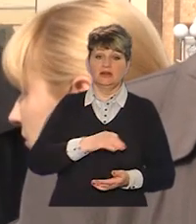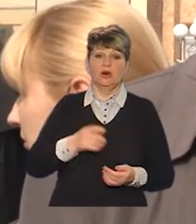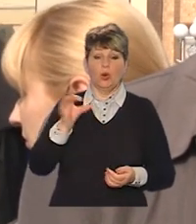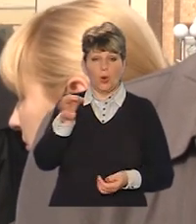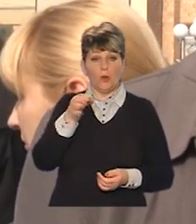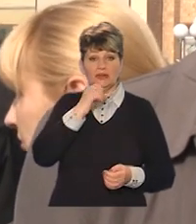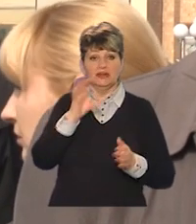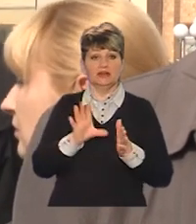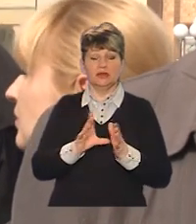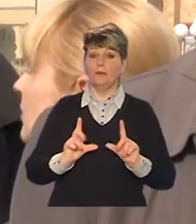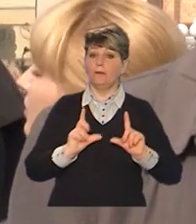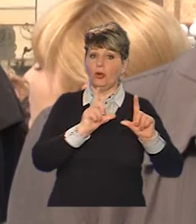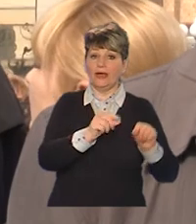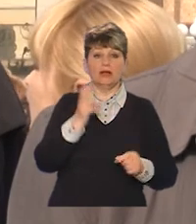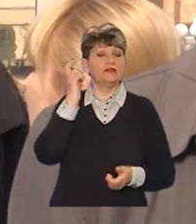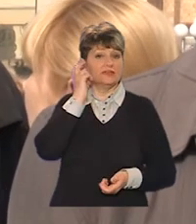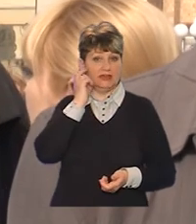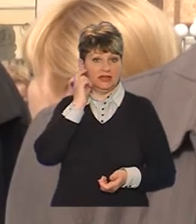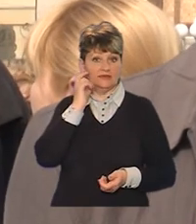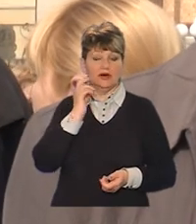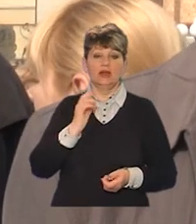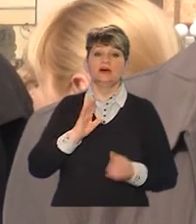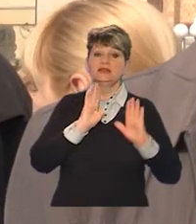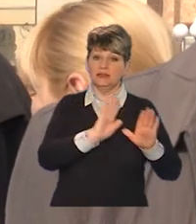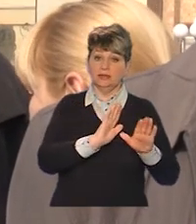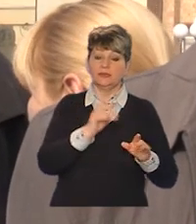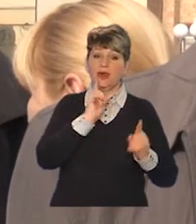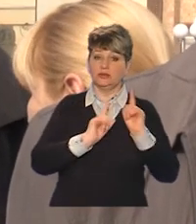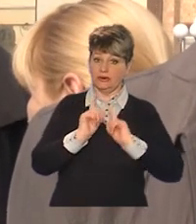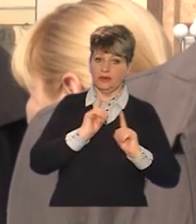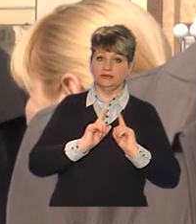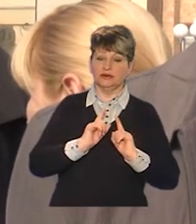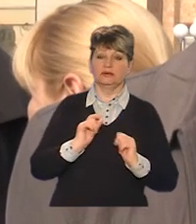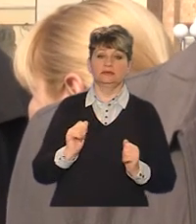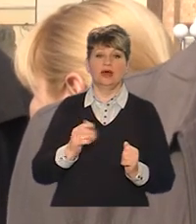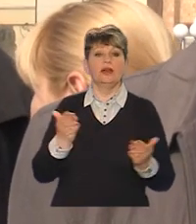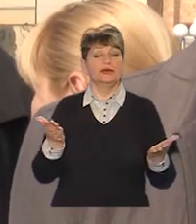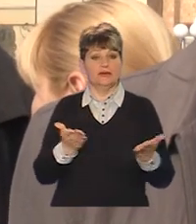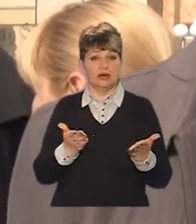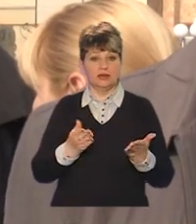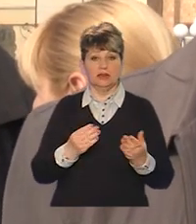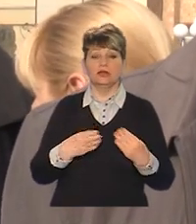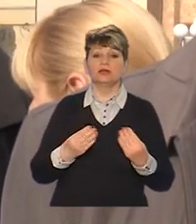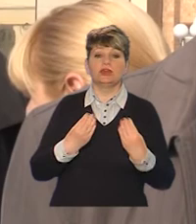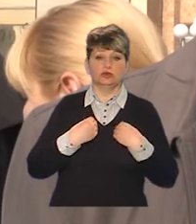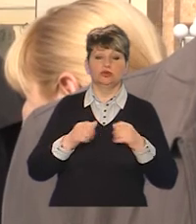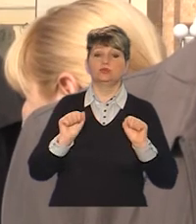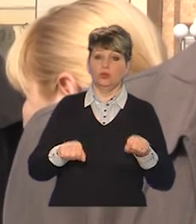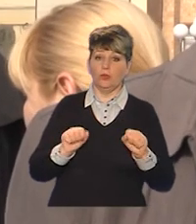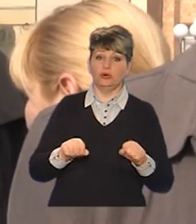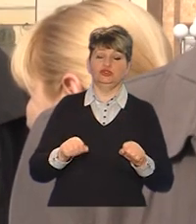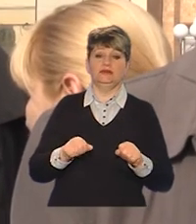ПАТ «Черкасиобленерго» поїхали в Київ, знаходяться там на нарадах, які дадуть